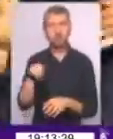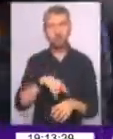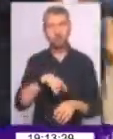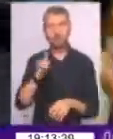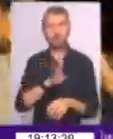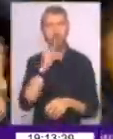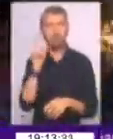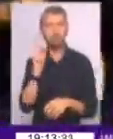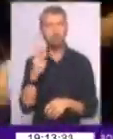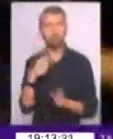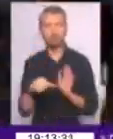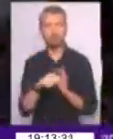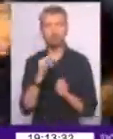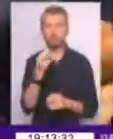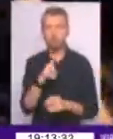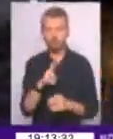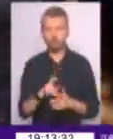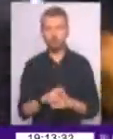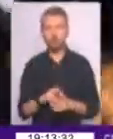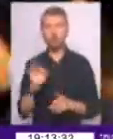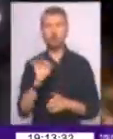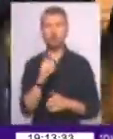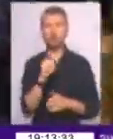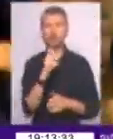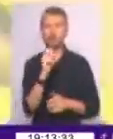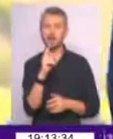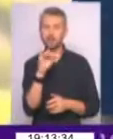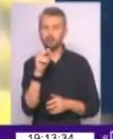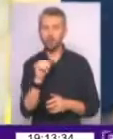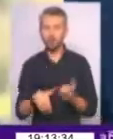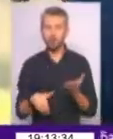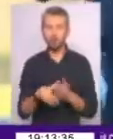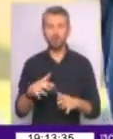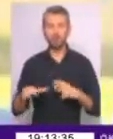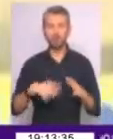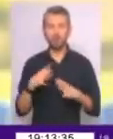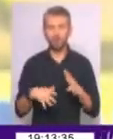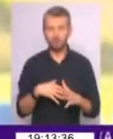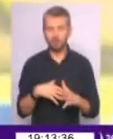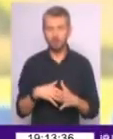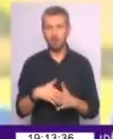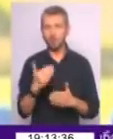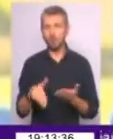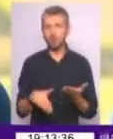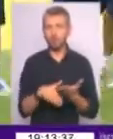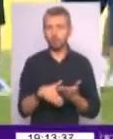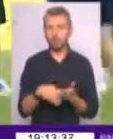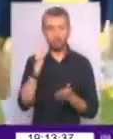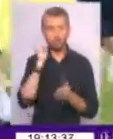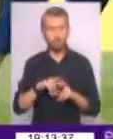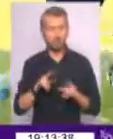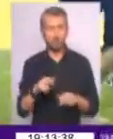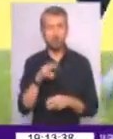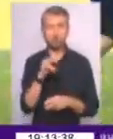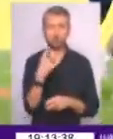у понеділок 26 червня. Олександру Хацкевичу допомагають у тренувальному процесі його помічники і однодумці – Олег